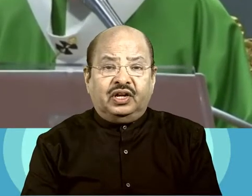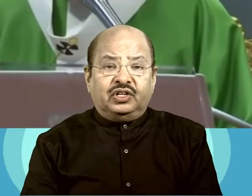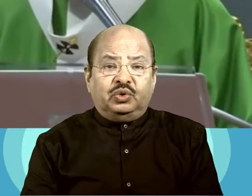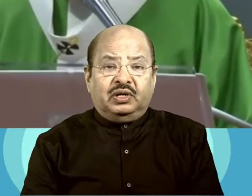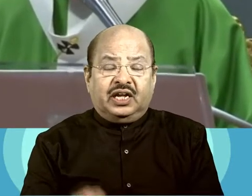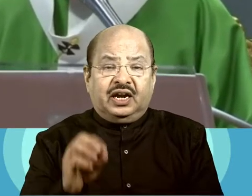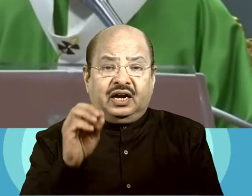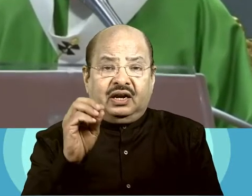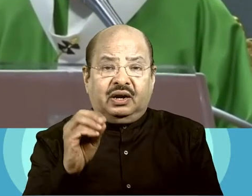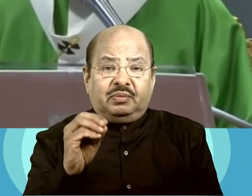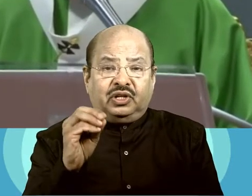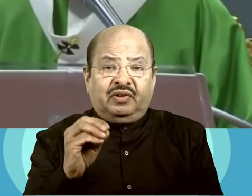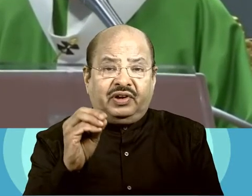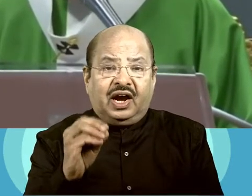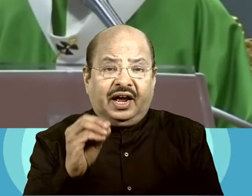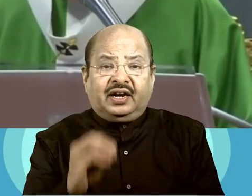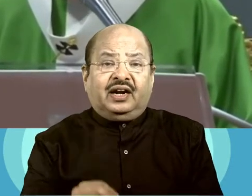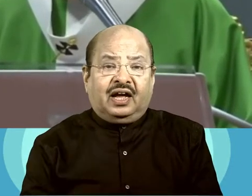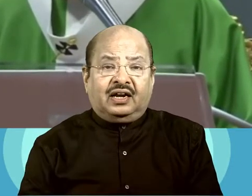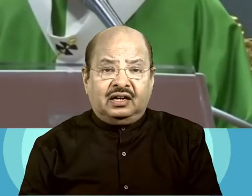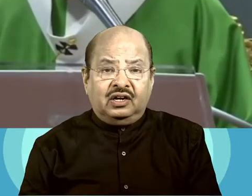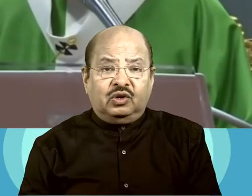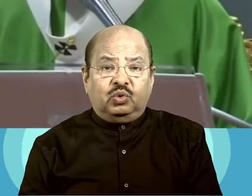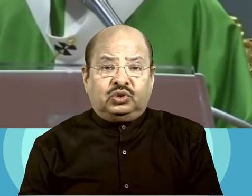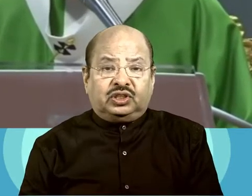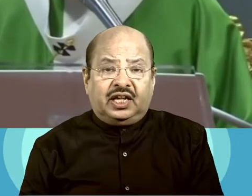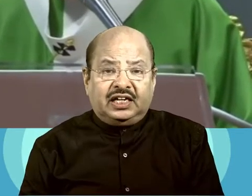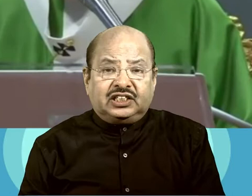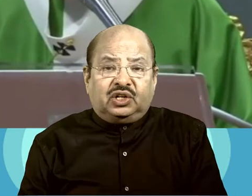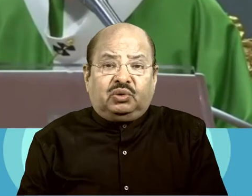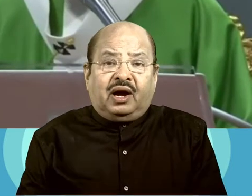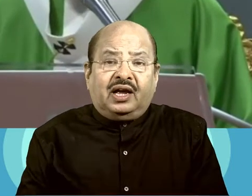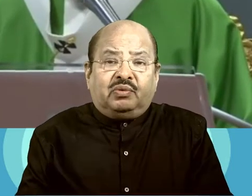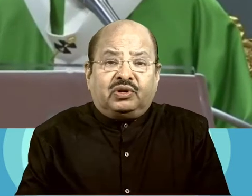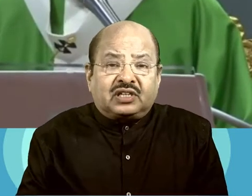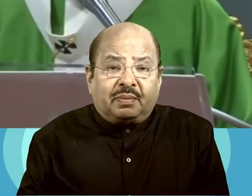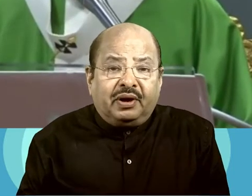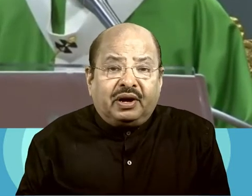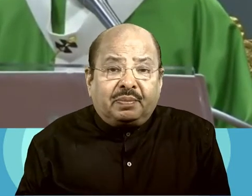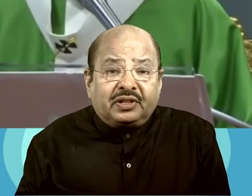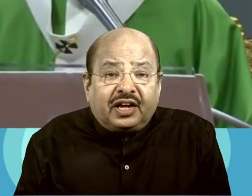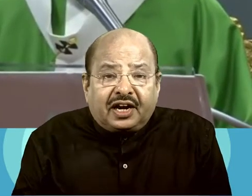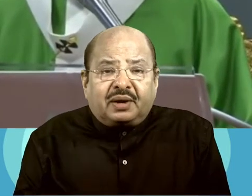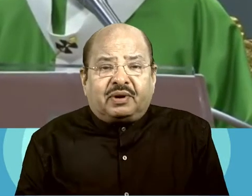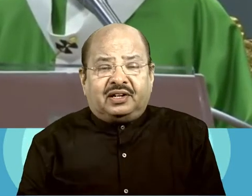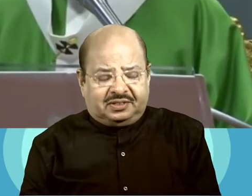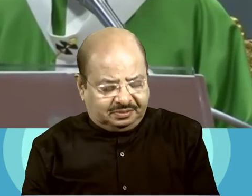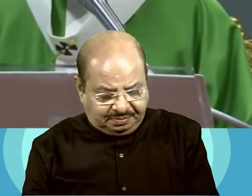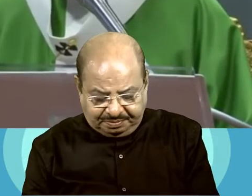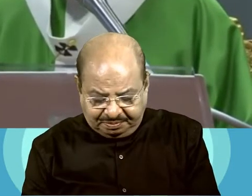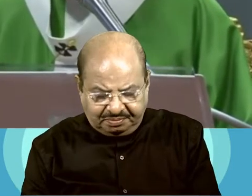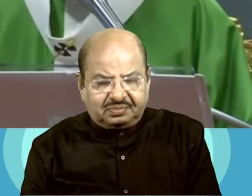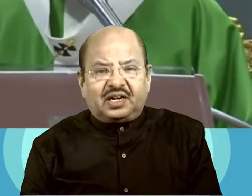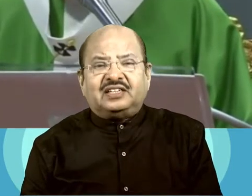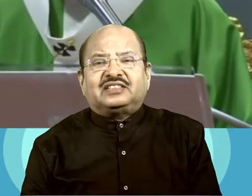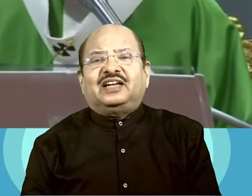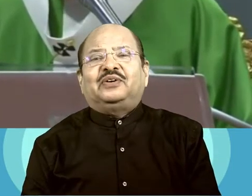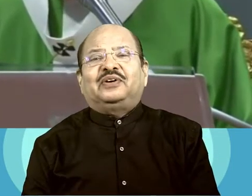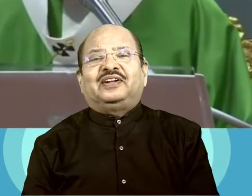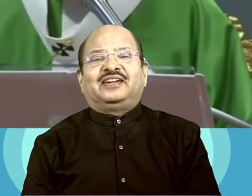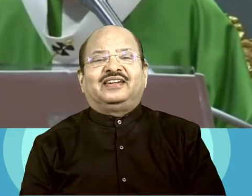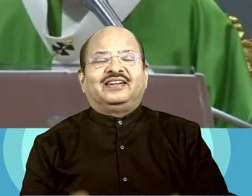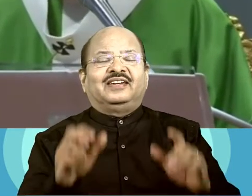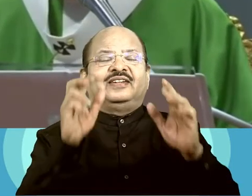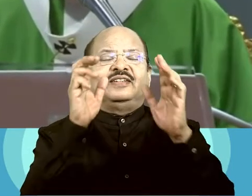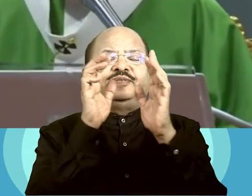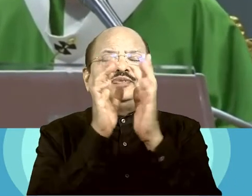ചെറുപ്പമായിരിക്കുന്നതും യുവജനങ്ങളുടെ മുതല വികാരങ്ങളാൽ ഉത്തേജിതവുമായ ഒരു സഭയുടെ പ്രതികരണമാണിത്. പ്രൈസ് ദ